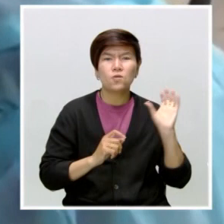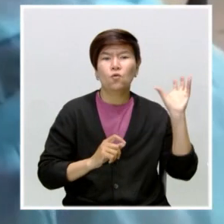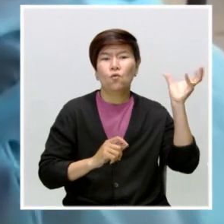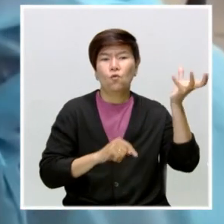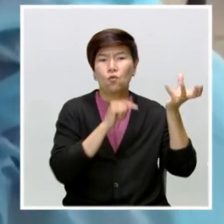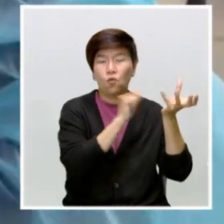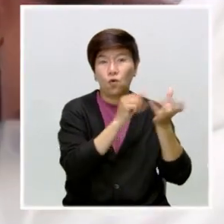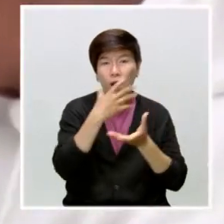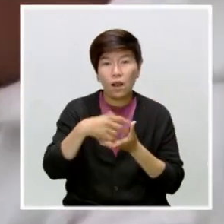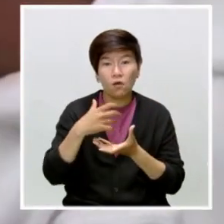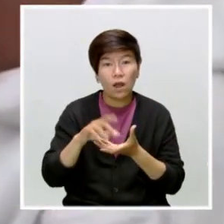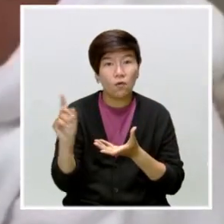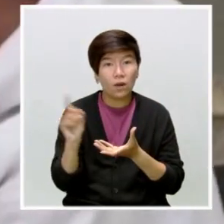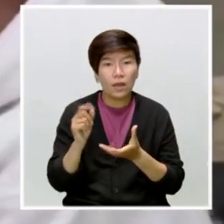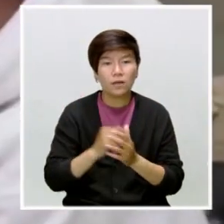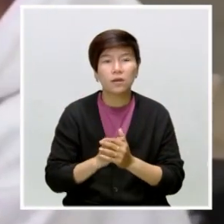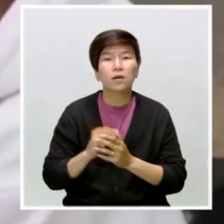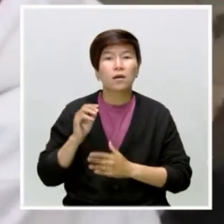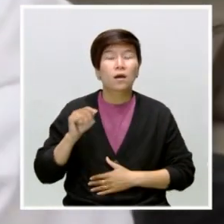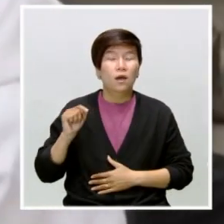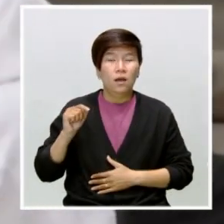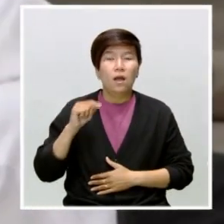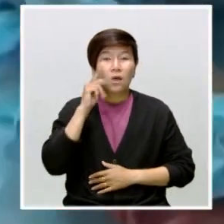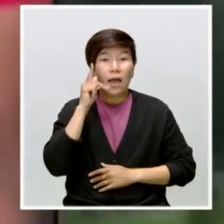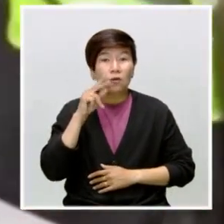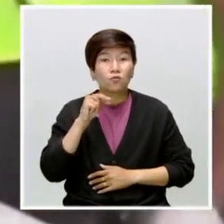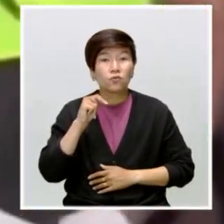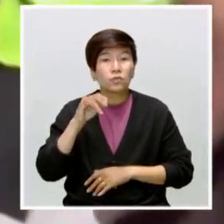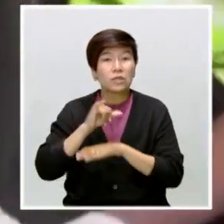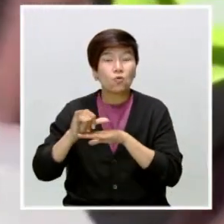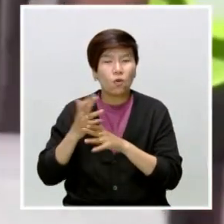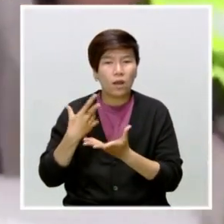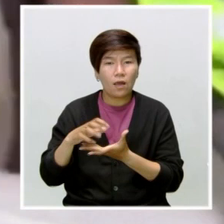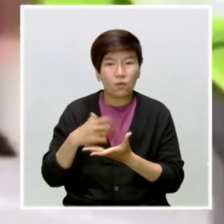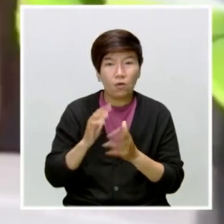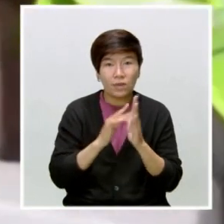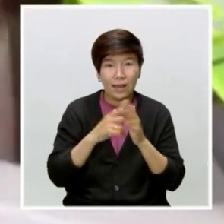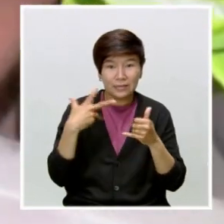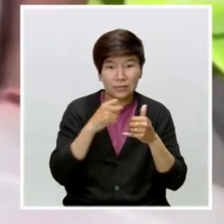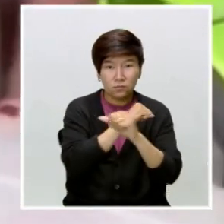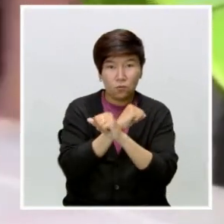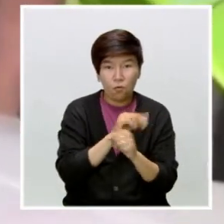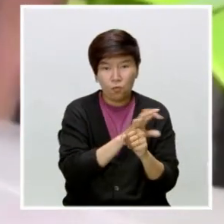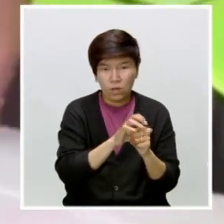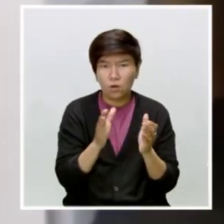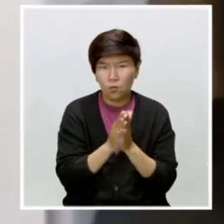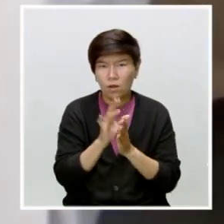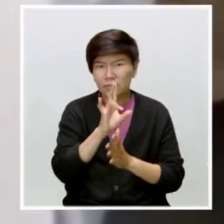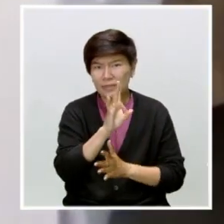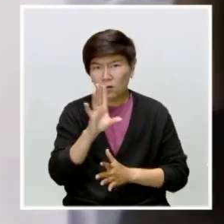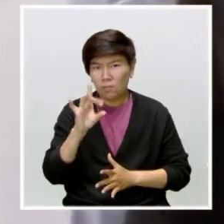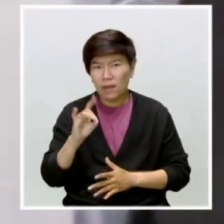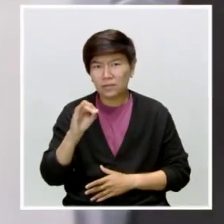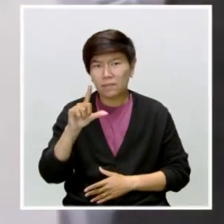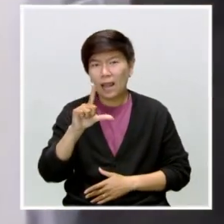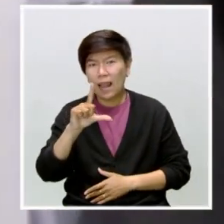คะข้อมูลก็ออกมาบอกจาก New York Times ค่ะบอกว่ามีการฉีดวัคซีนต้านโควิดทั่วโลกรวมแล้วมากกว่า788ล้านโดส